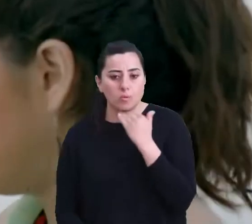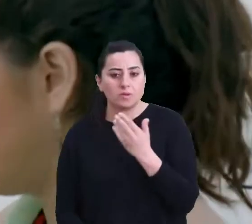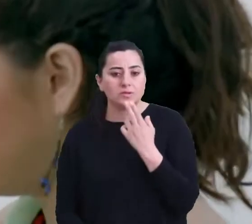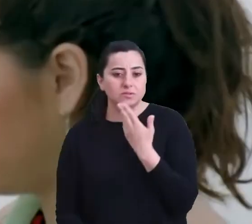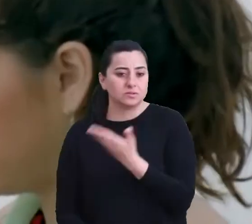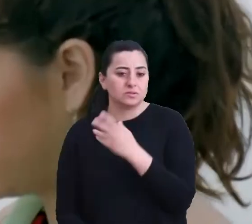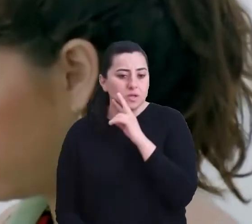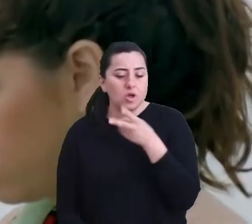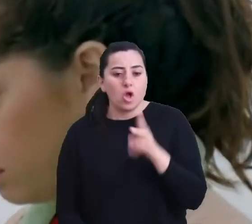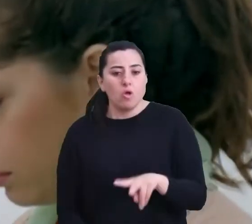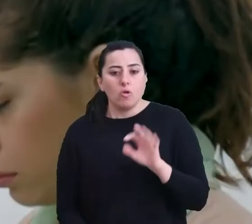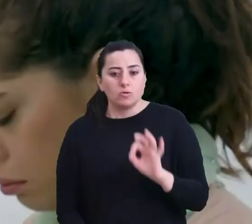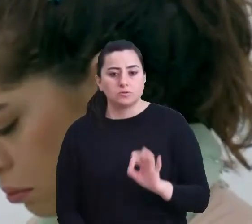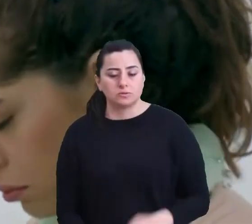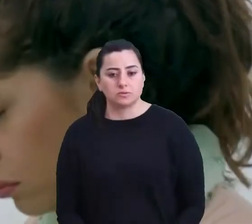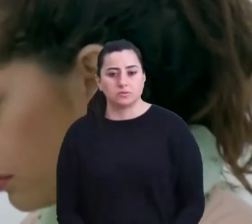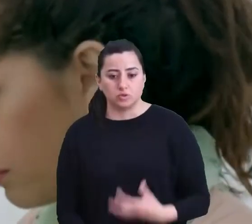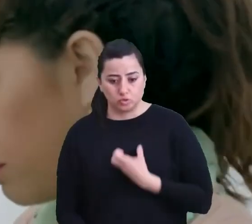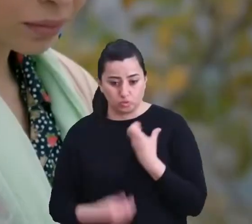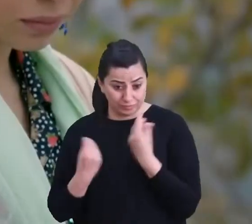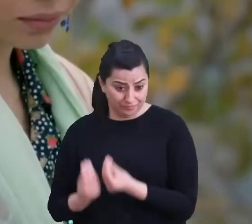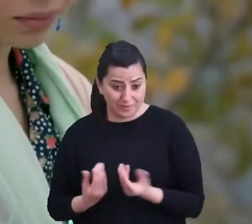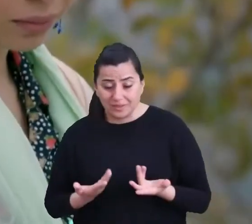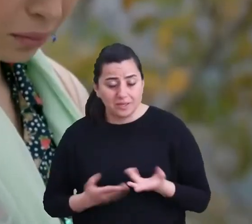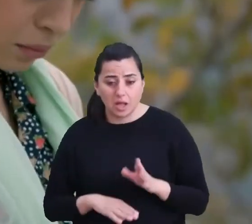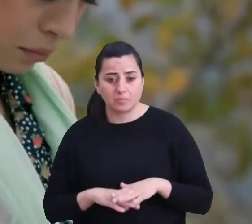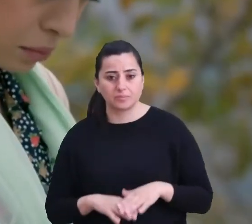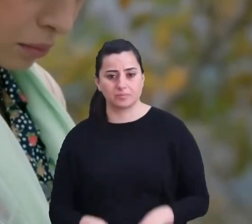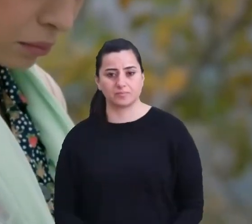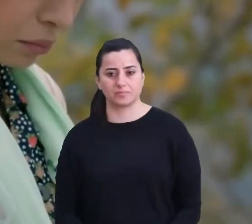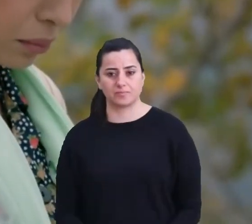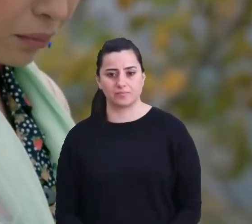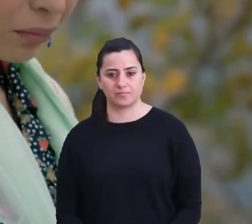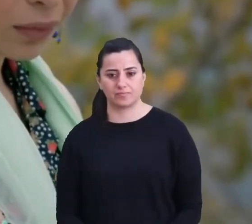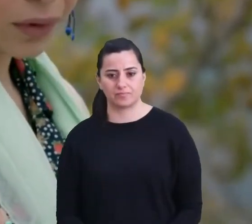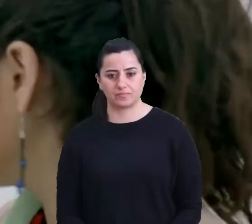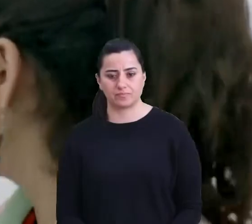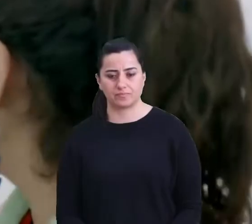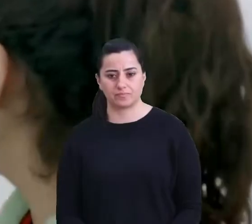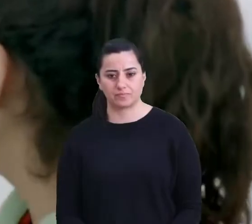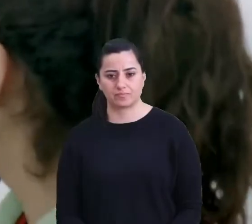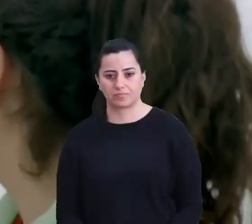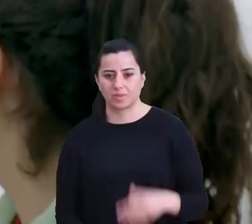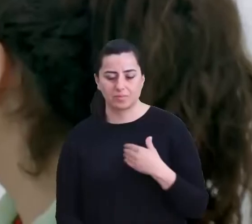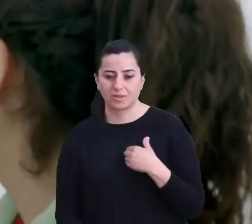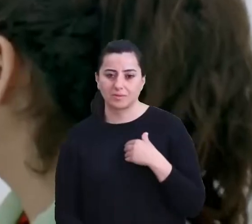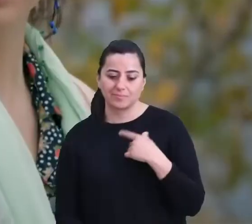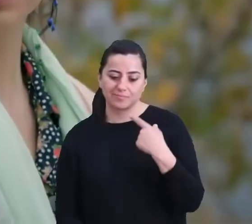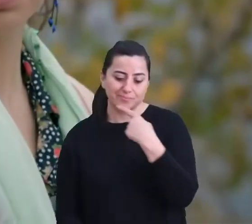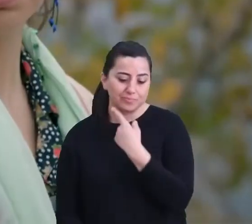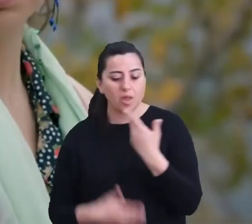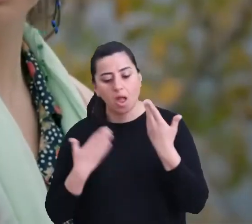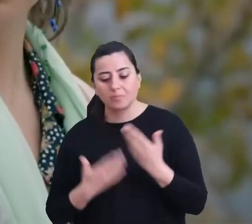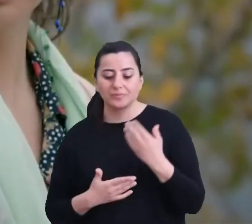Kız zaten ölecek. Üstse miydim kızı? Sedef dudakları bükük, başını eğdi. Ben de bu yalan oynayayım